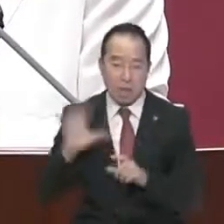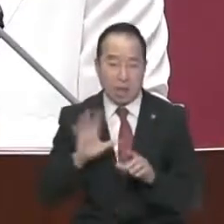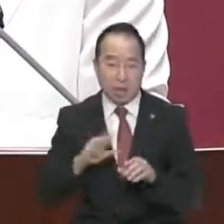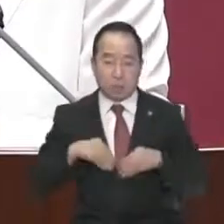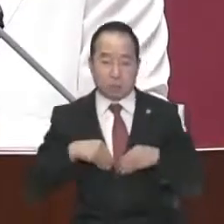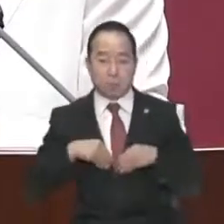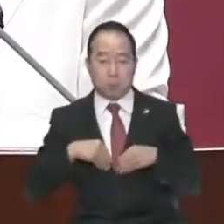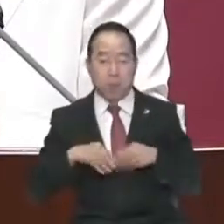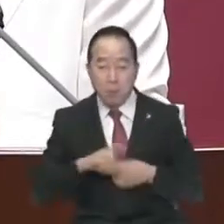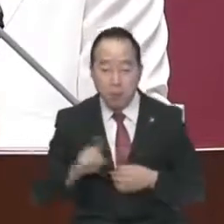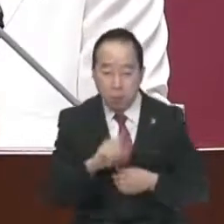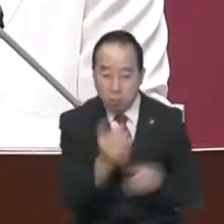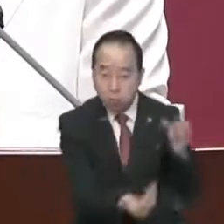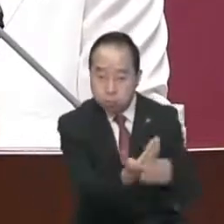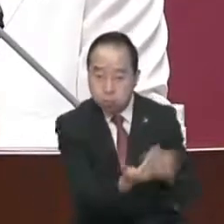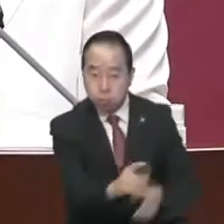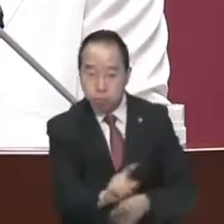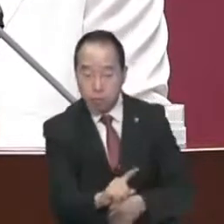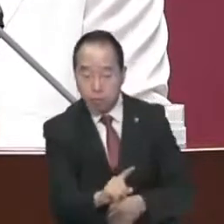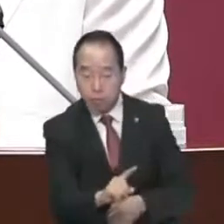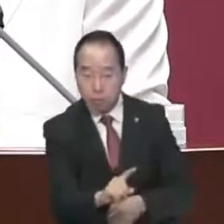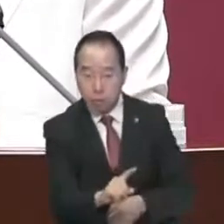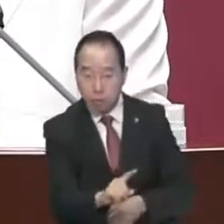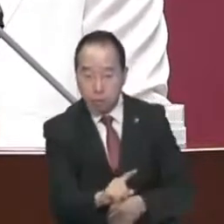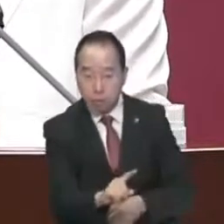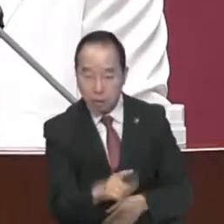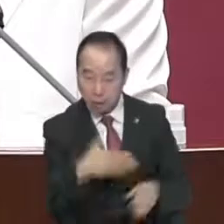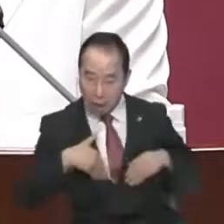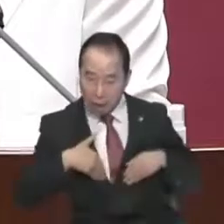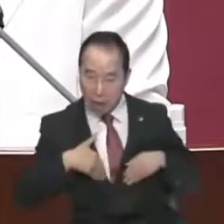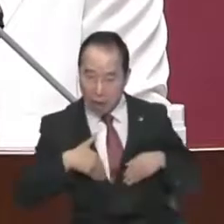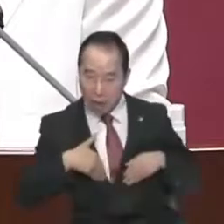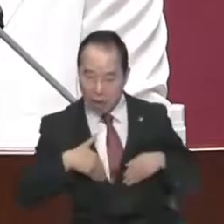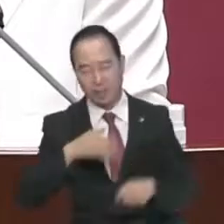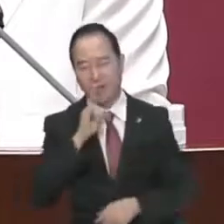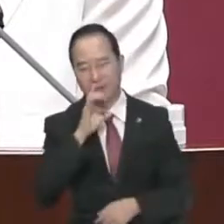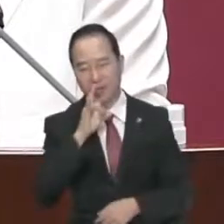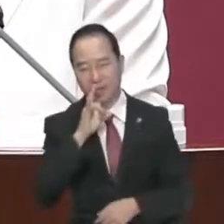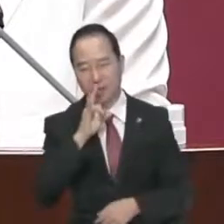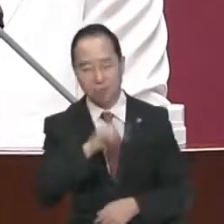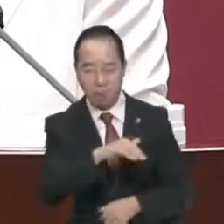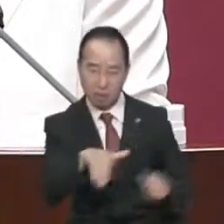생기면 상황의 변화가 생기면 개인도 그렇고 국정도 그렇고